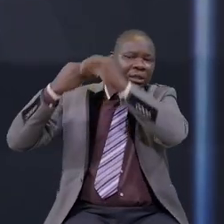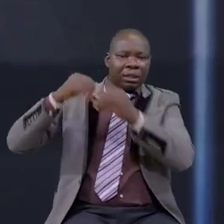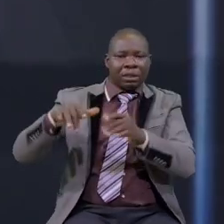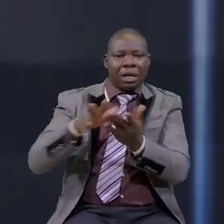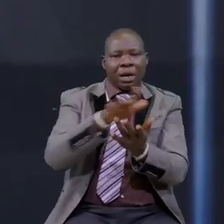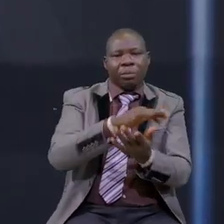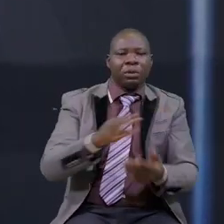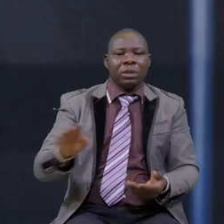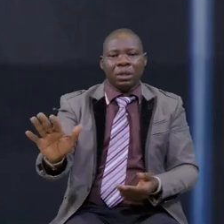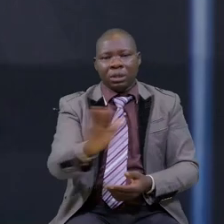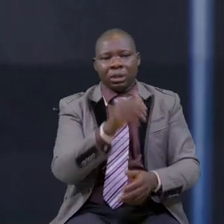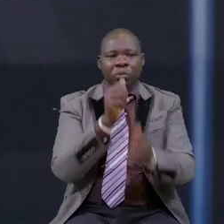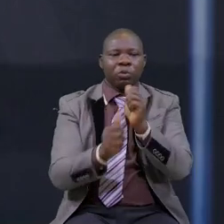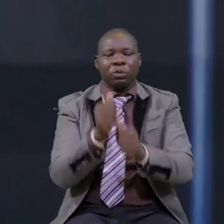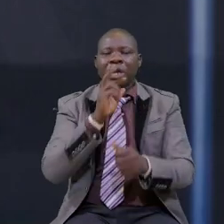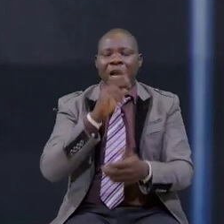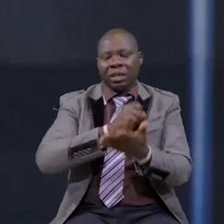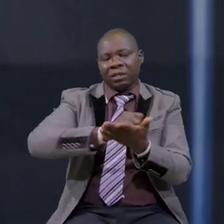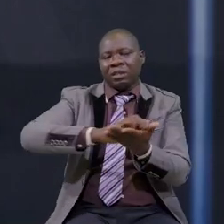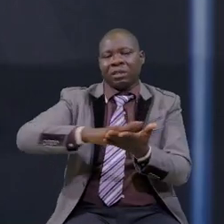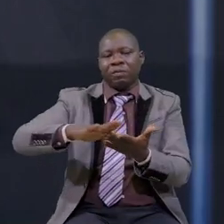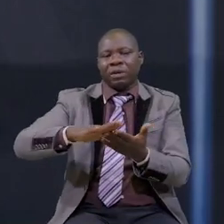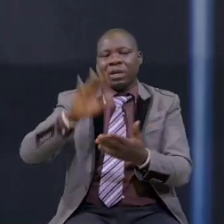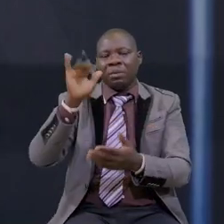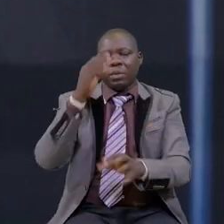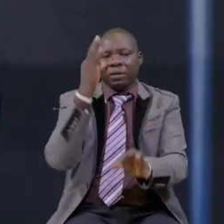les sanctifiés.